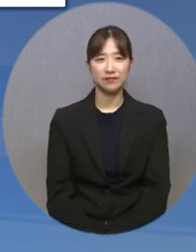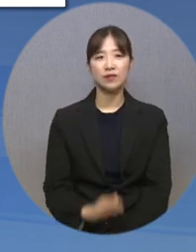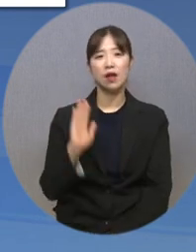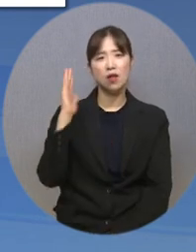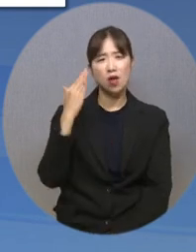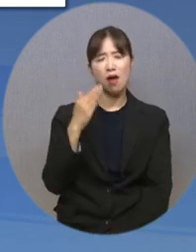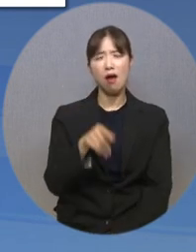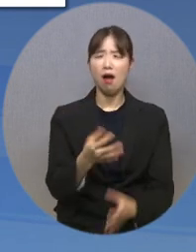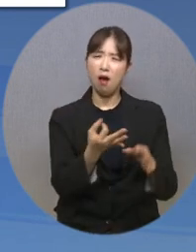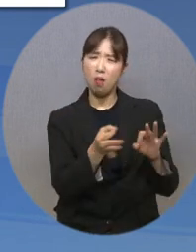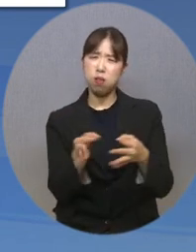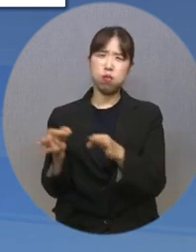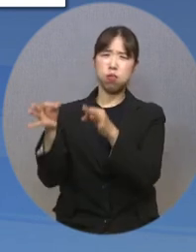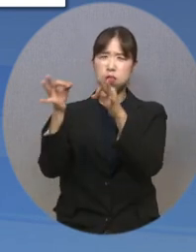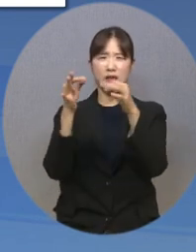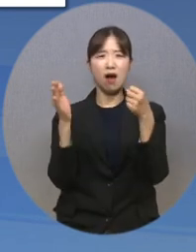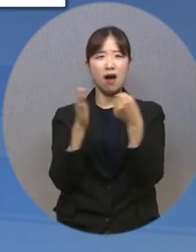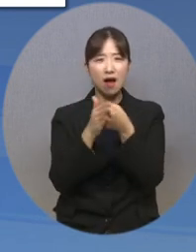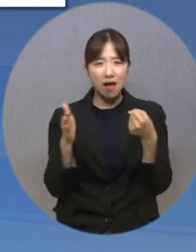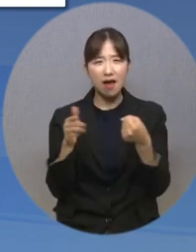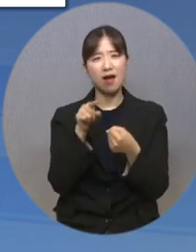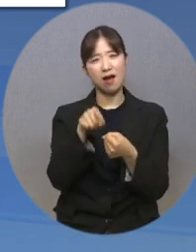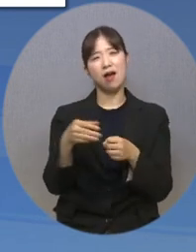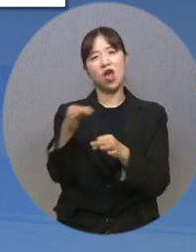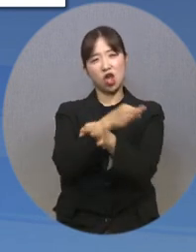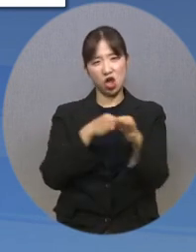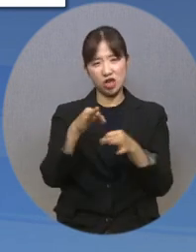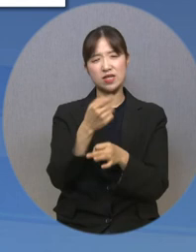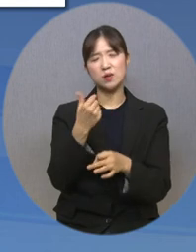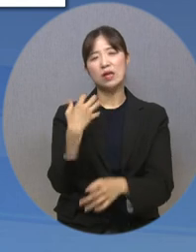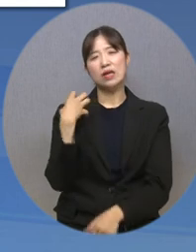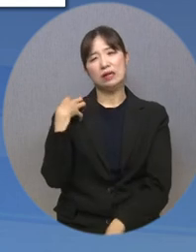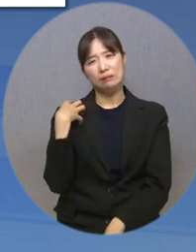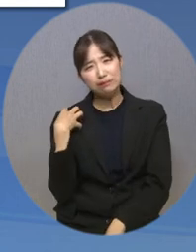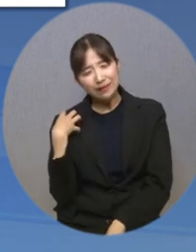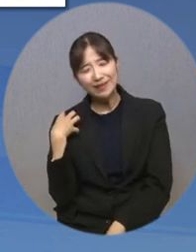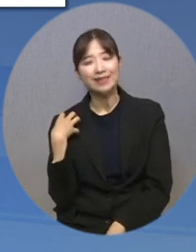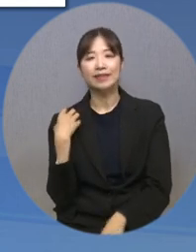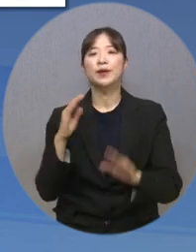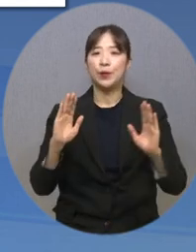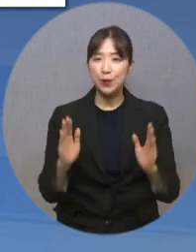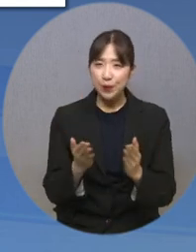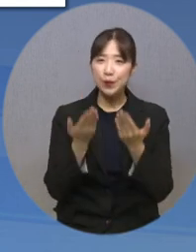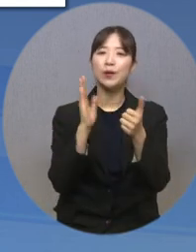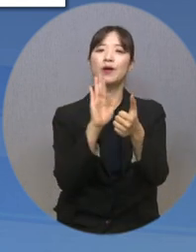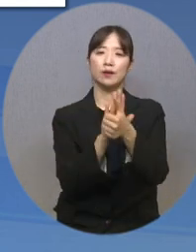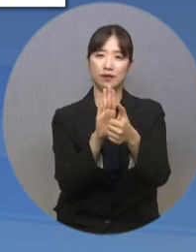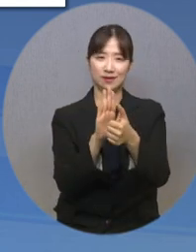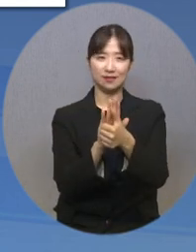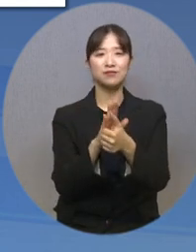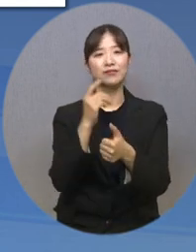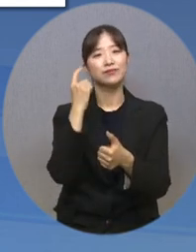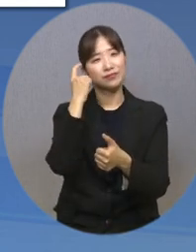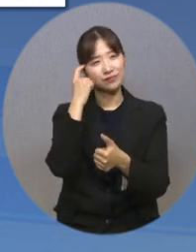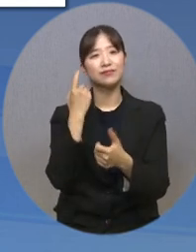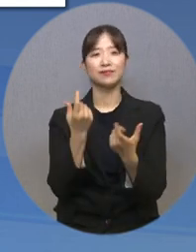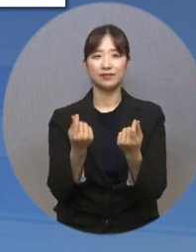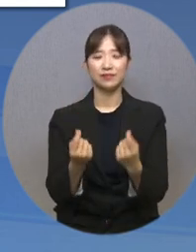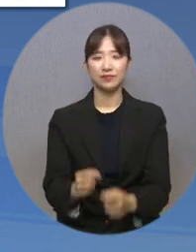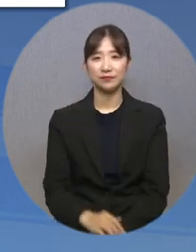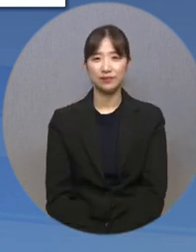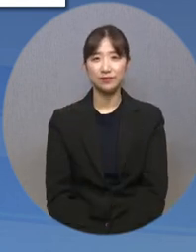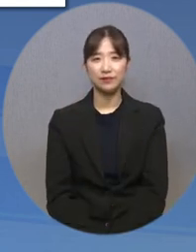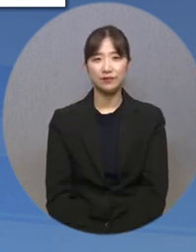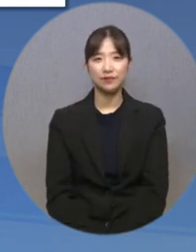장바구니 물가가 급등한 상황에서 농식품 바우처 사업은 취약계층의 경제적 부담을 덜어주는 역할을 한다고 농식품부는